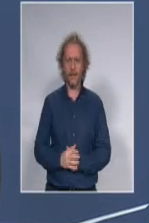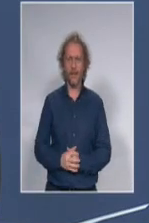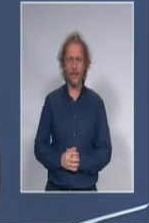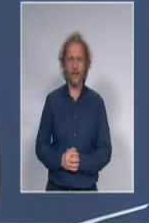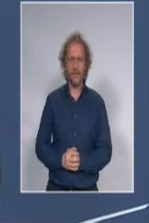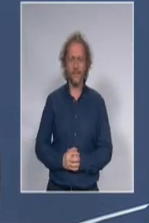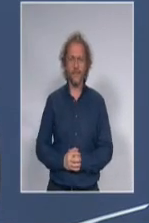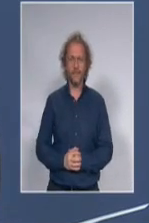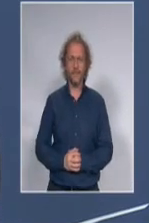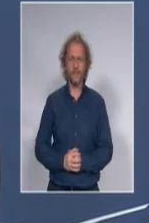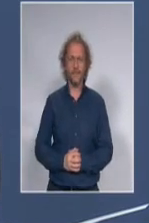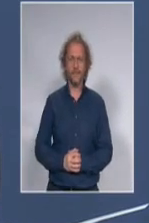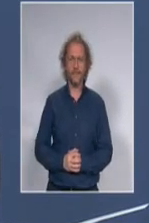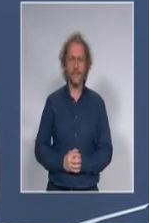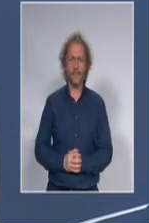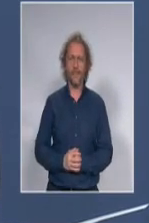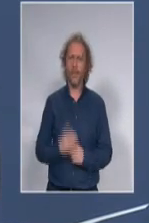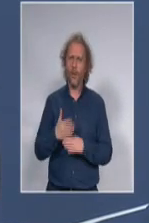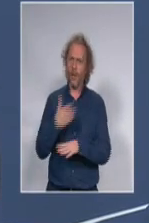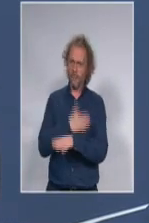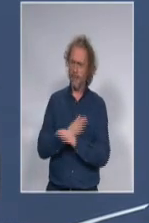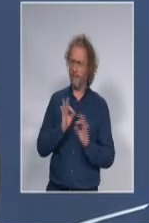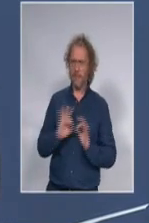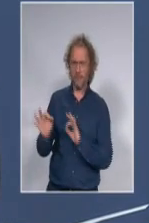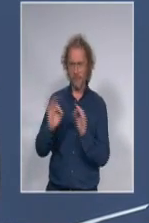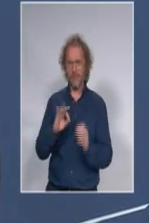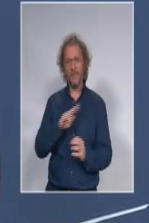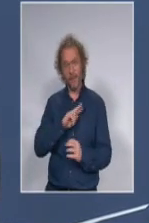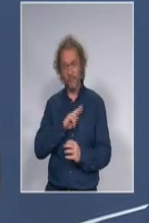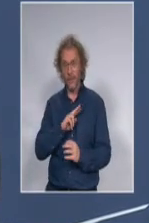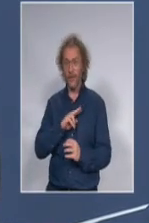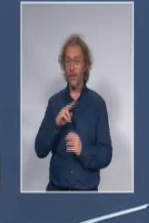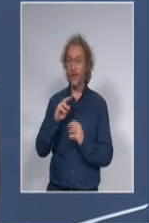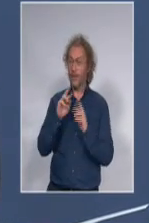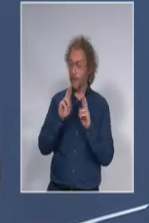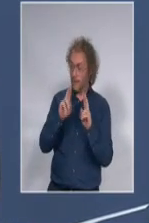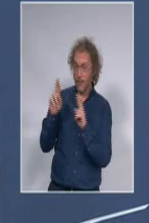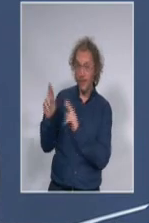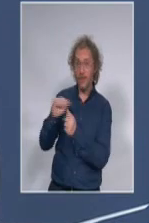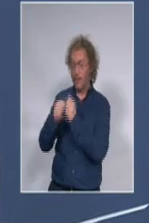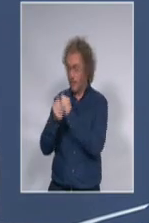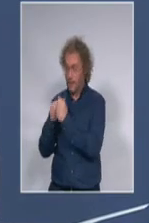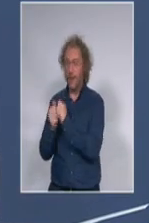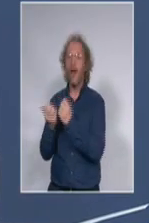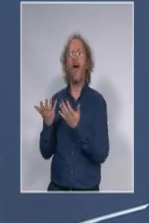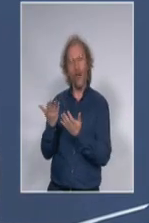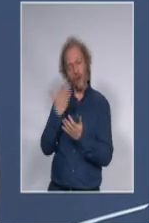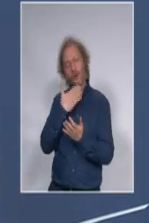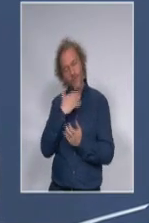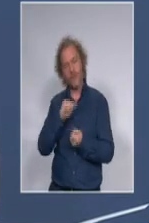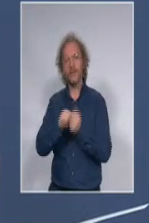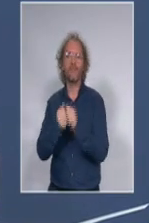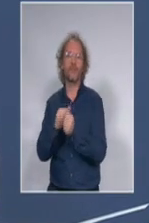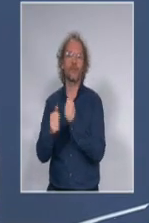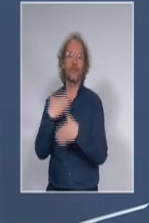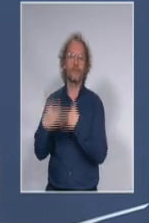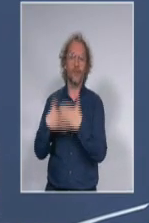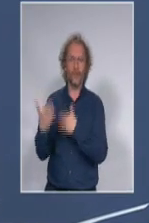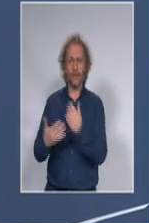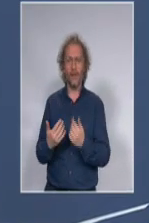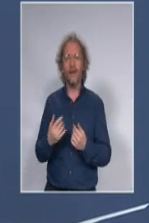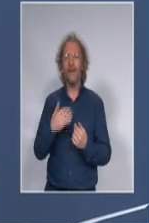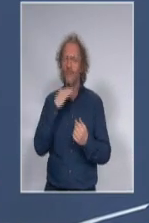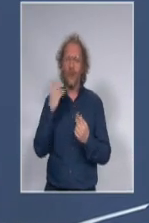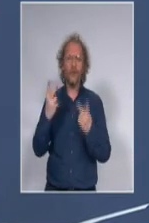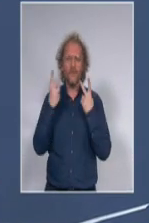ponudimo ljudima da dok ima nade za njih, da ćemo za njih da se borimo. Ali ono što je važno, to je da se nastavi puna izolacija.